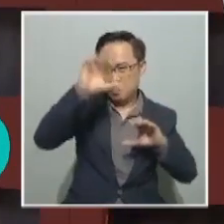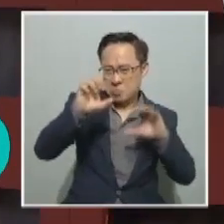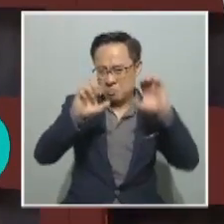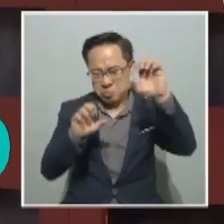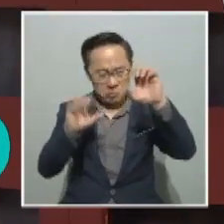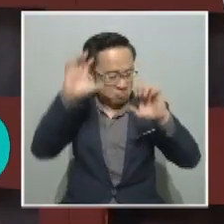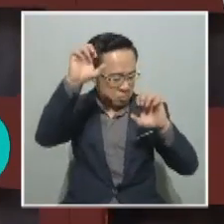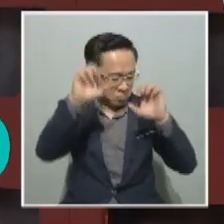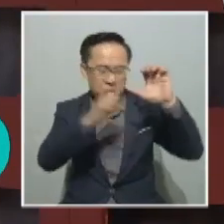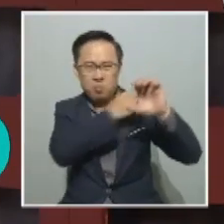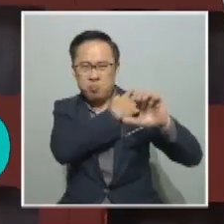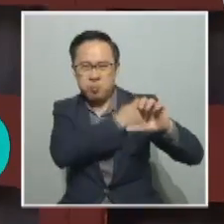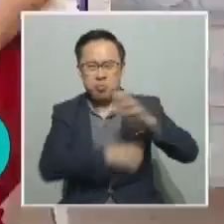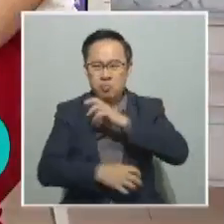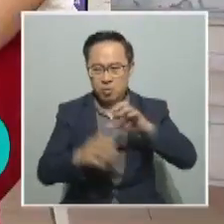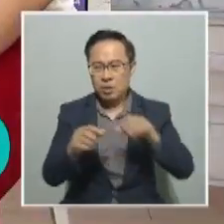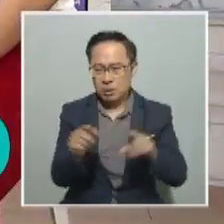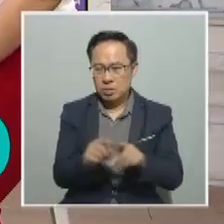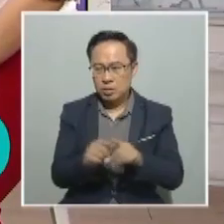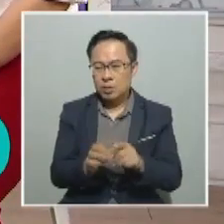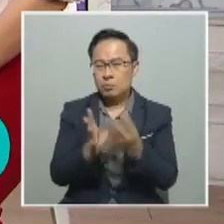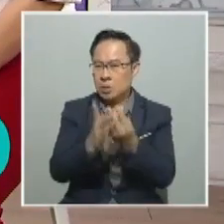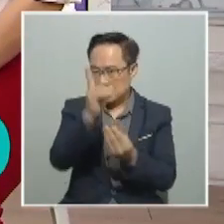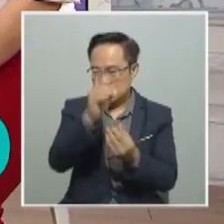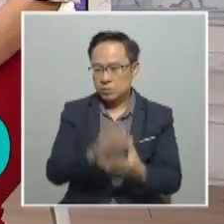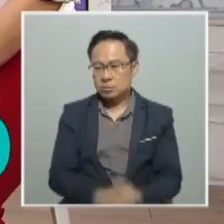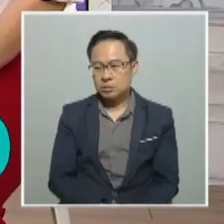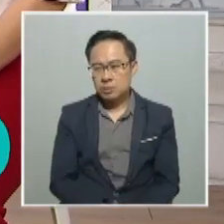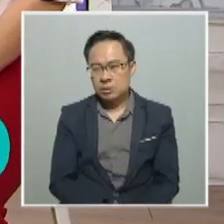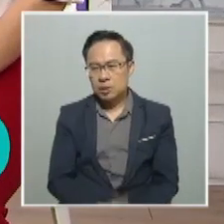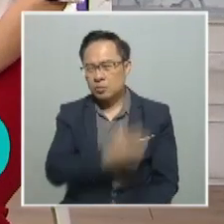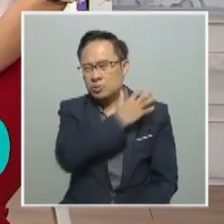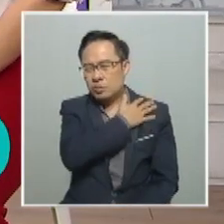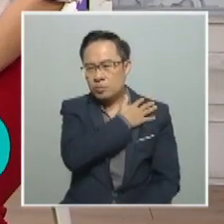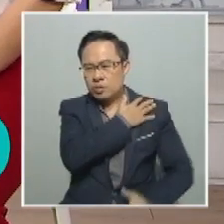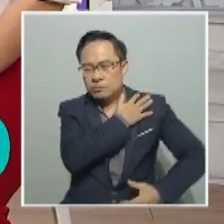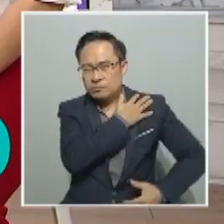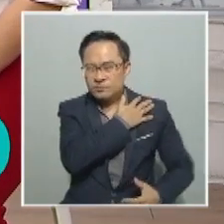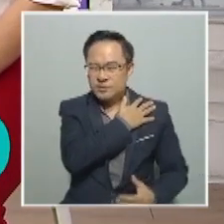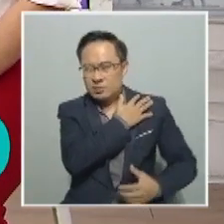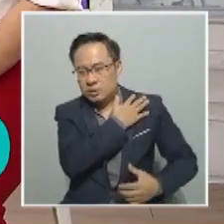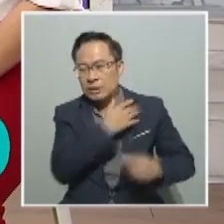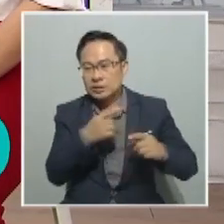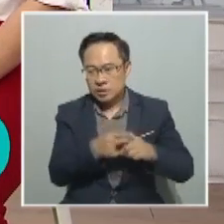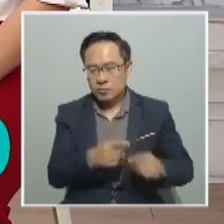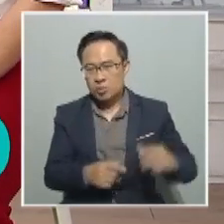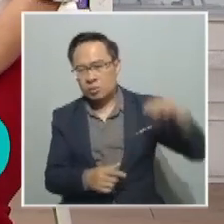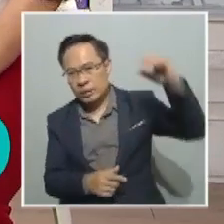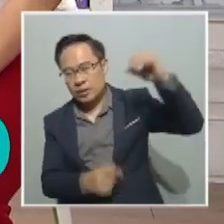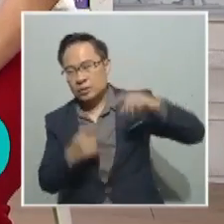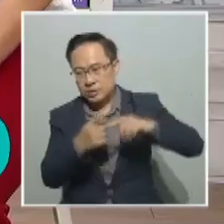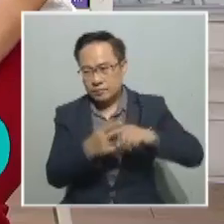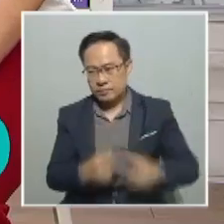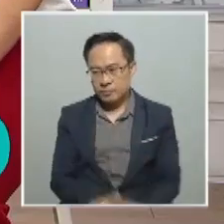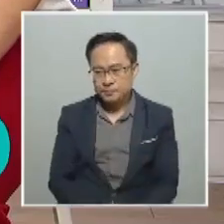บักคือใต้บราวจ้า แล้วลงมาผมปวดอยู่มาอาทิตย์หนึ่งแต่ไม่ถึงขนาดติดมันแค่รู้สึกว่าพอขยับไหล่หรือว่ายกแขนแล้วมันปวดปวดนิดนึง